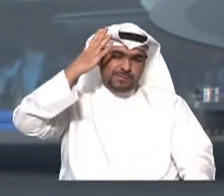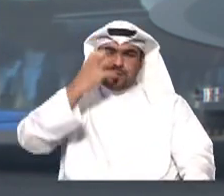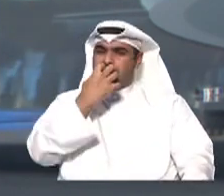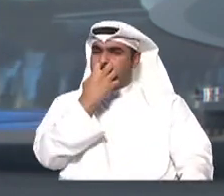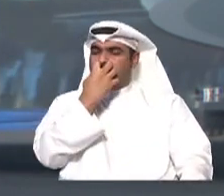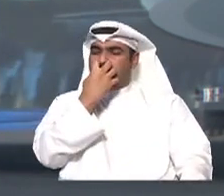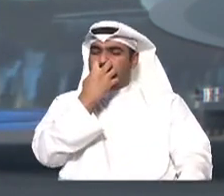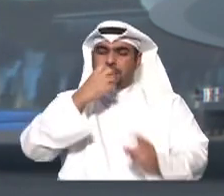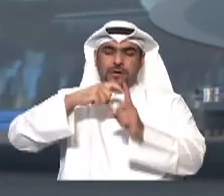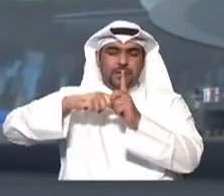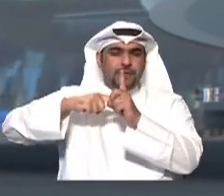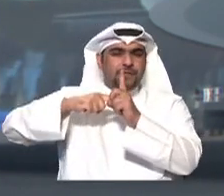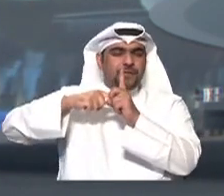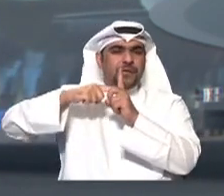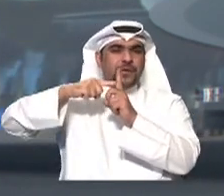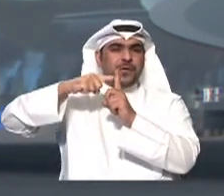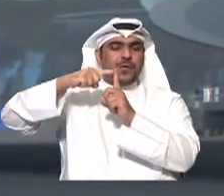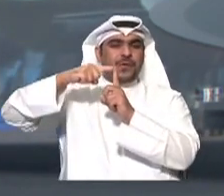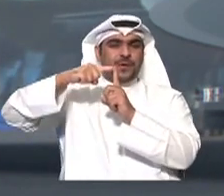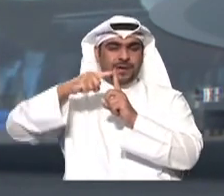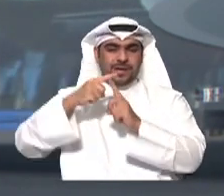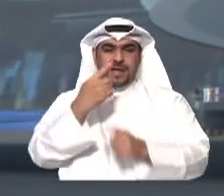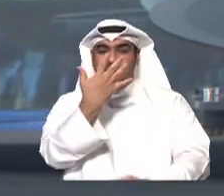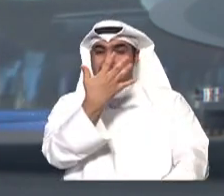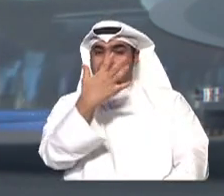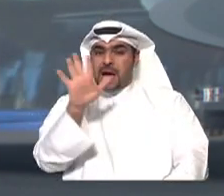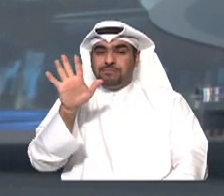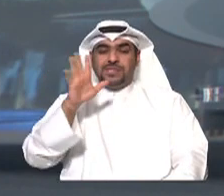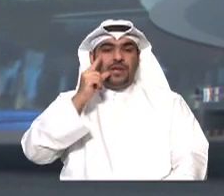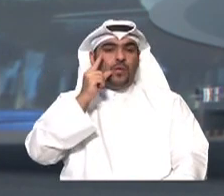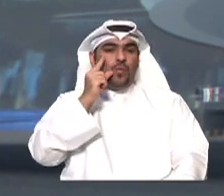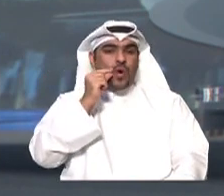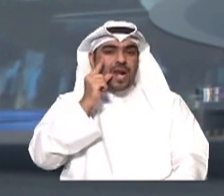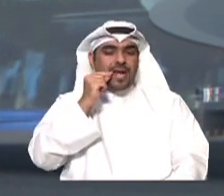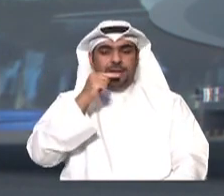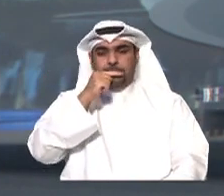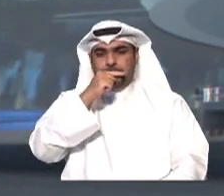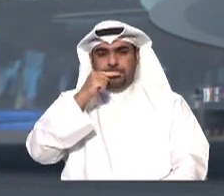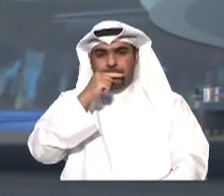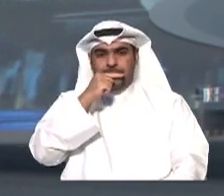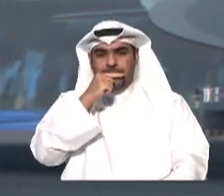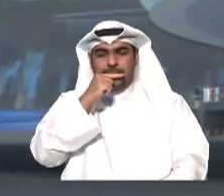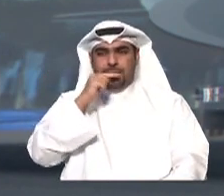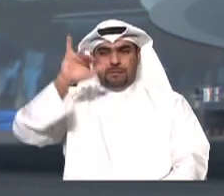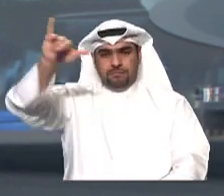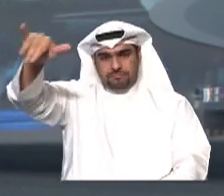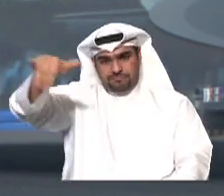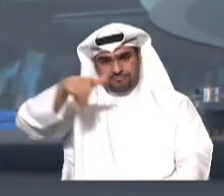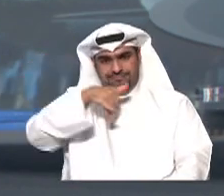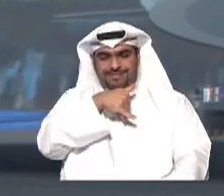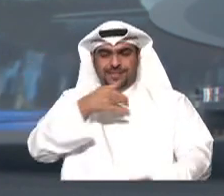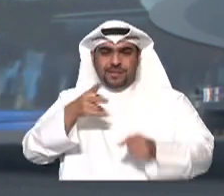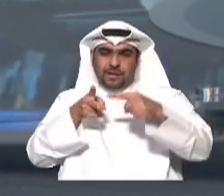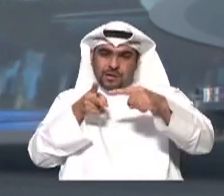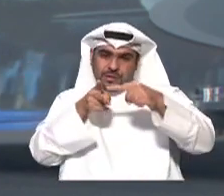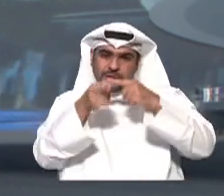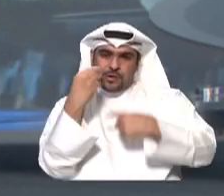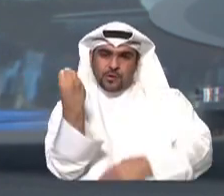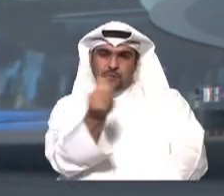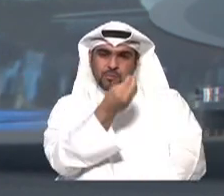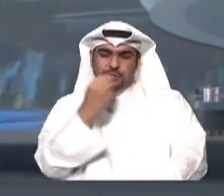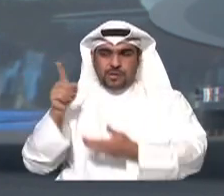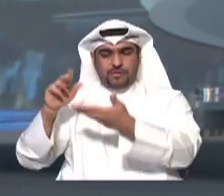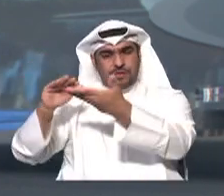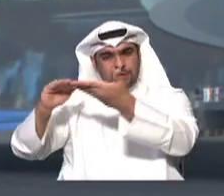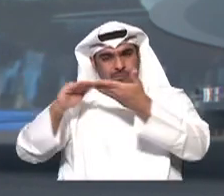ومتطوعة يواصلون العطاء على الرغم من حرارة الأجواء في هذه الفترة، ويقدمون المساعدة لمراجعي مراكز